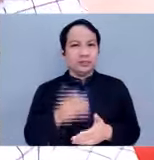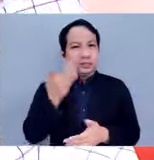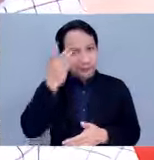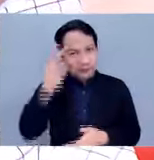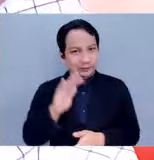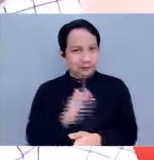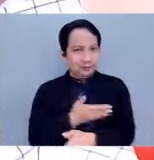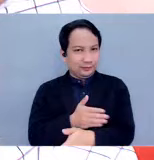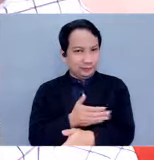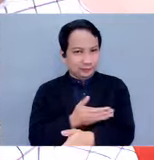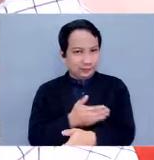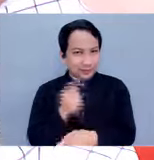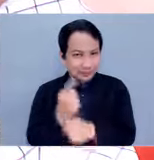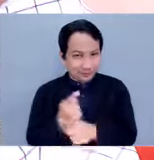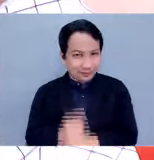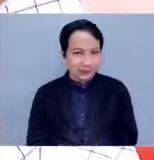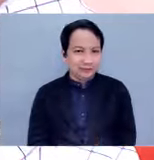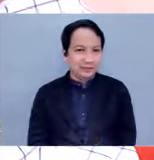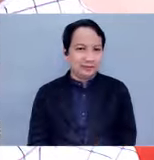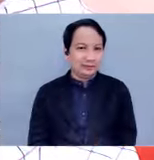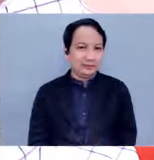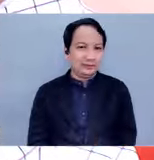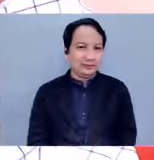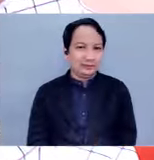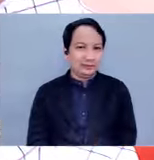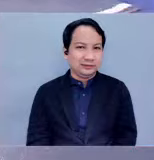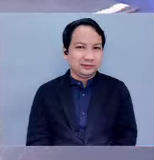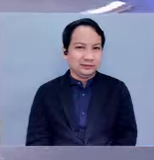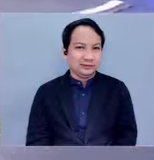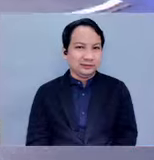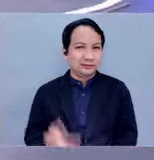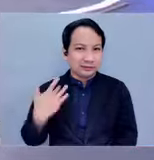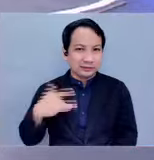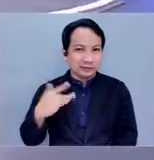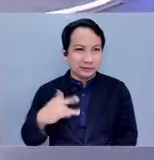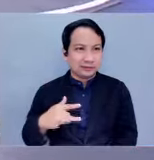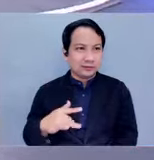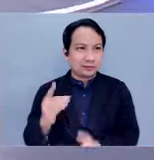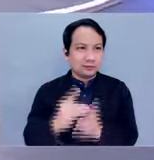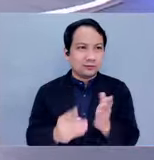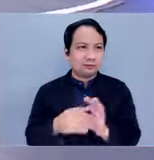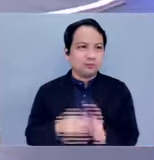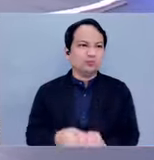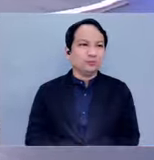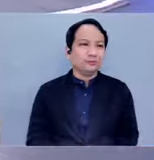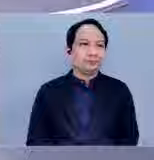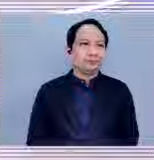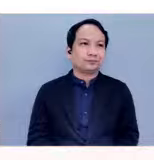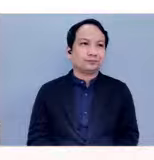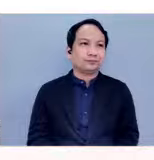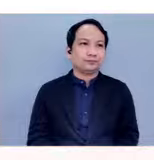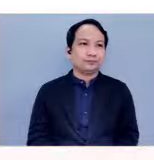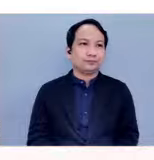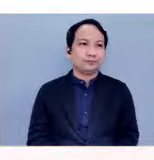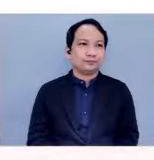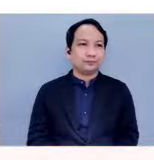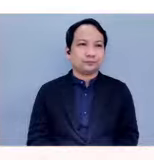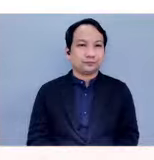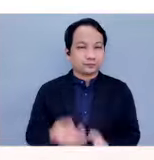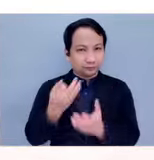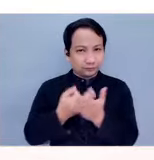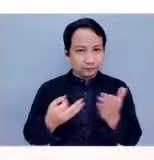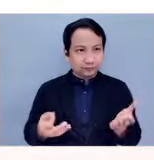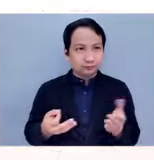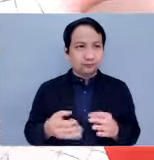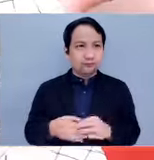gagaling kumanta. Totoo, totoo. Kaya yung fashion sense sila, marami mga designer galing Cebu. Yes. Diba? Beautiful. Oh, even furniture. Like si Navito,